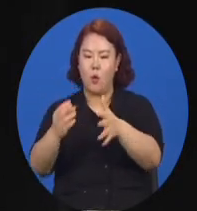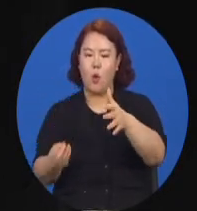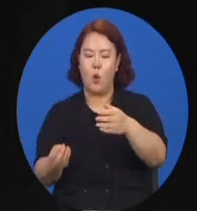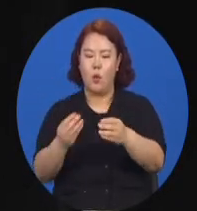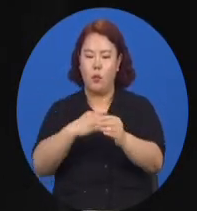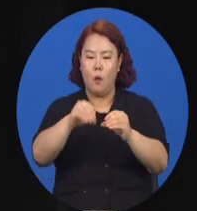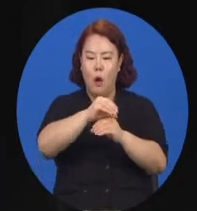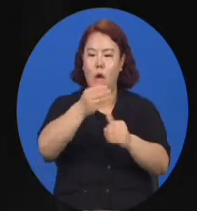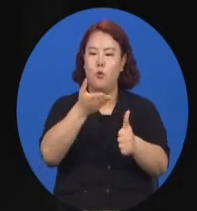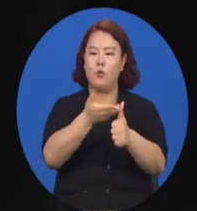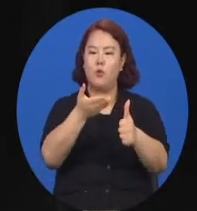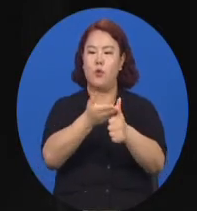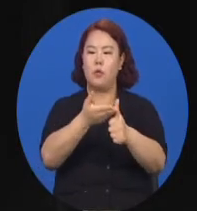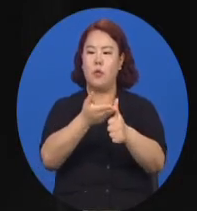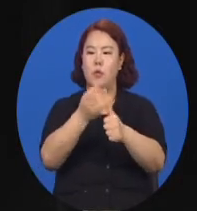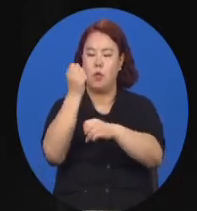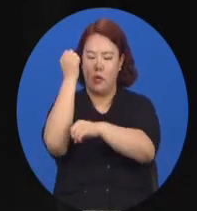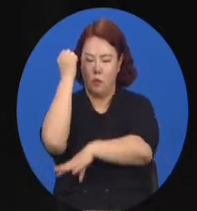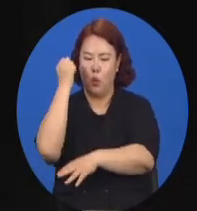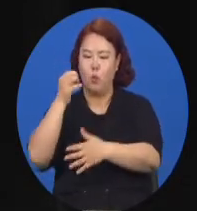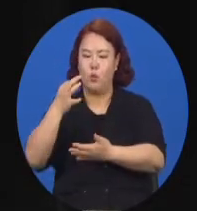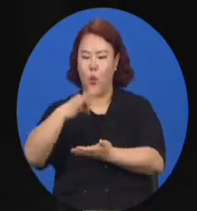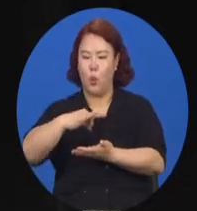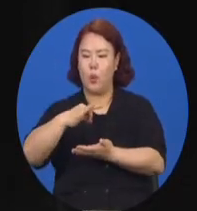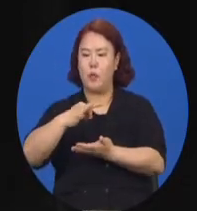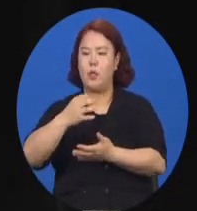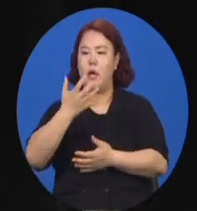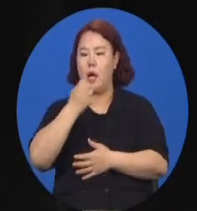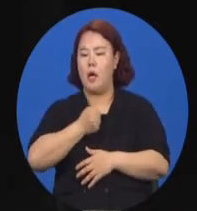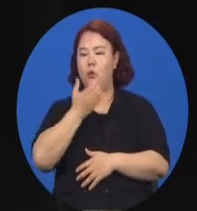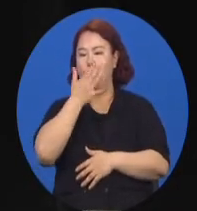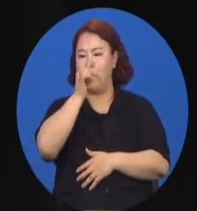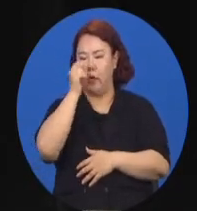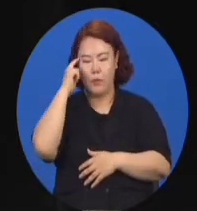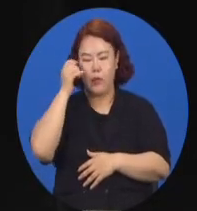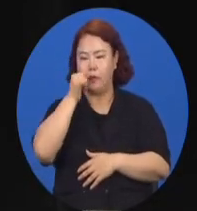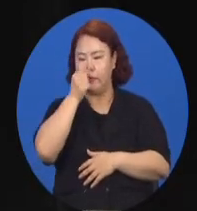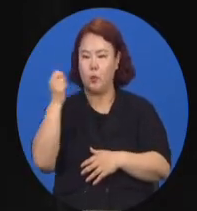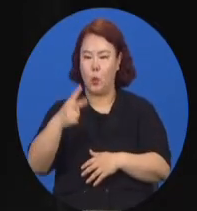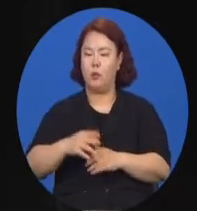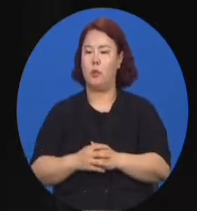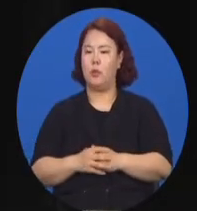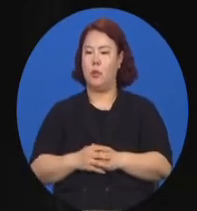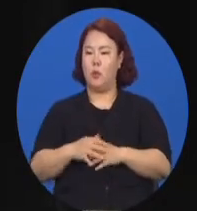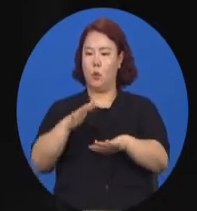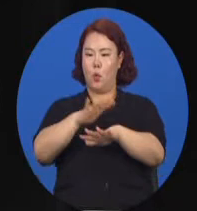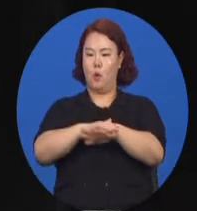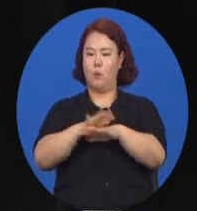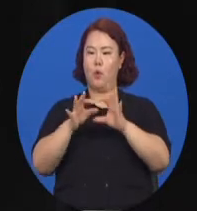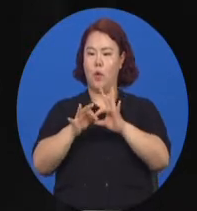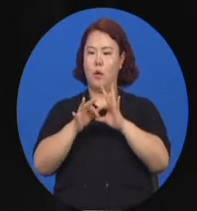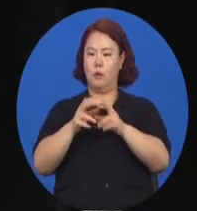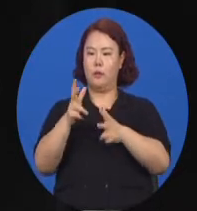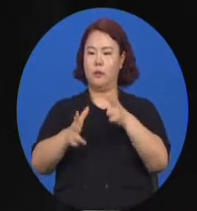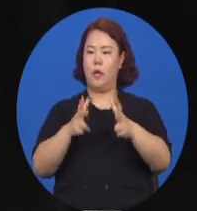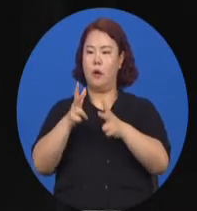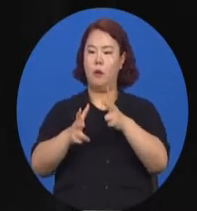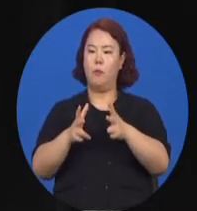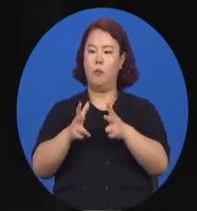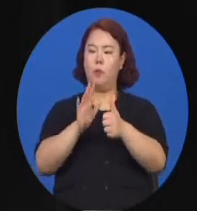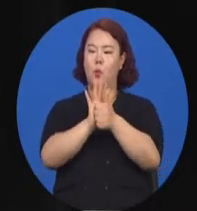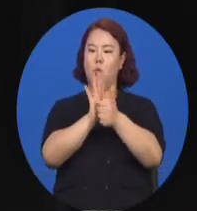일단 농민들이 기본소득을 가질 수 있다 이렇게 생각하고 그다음에 지금 농업 관련 사업 보조금